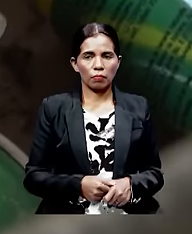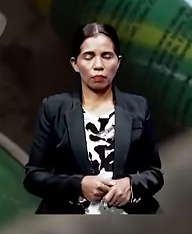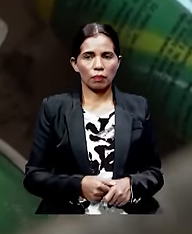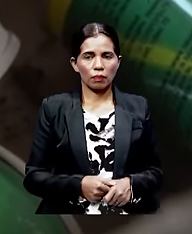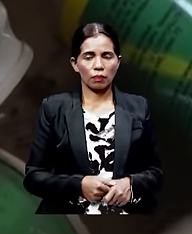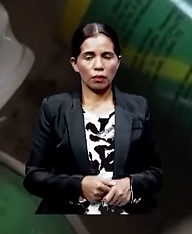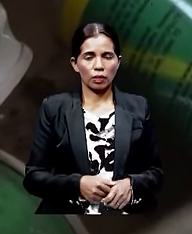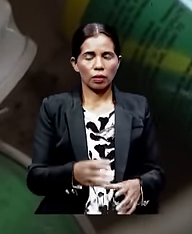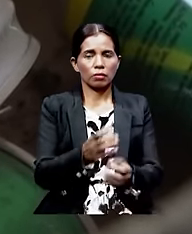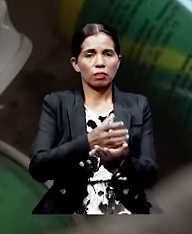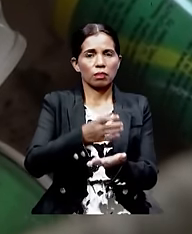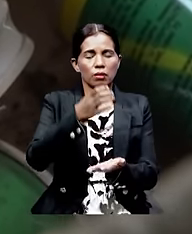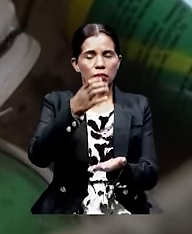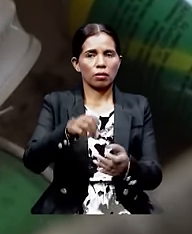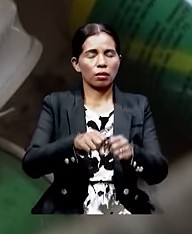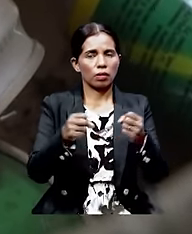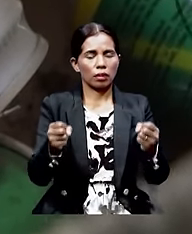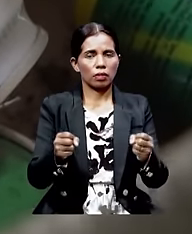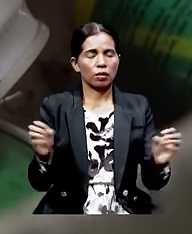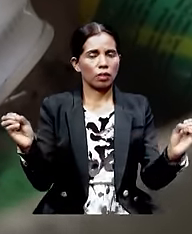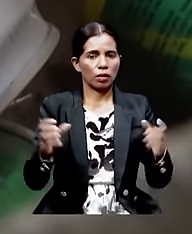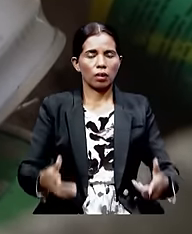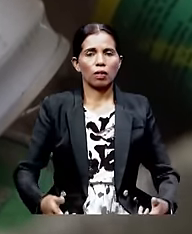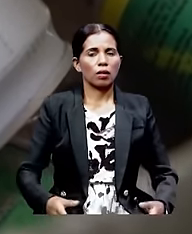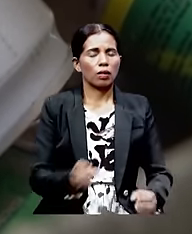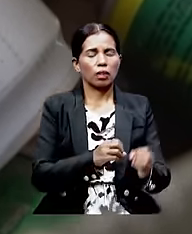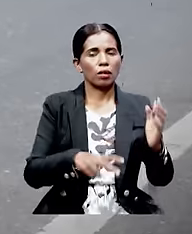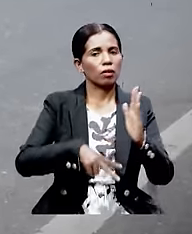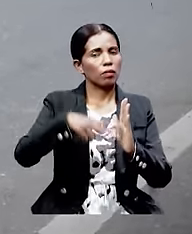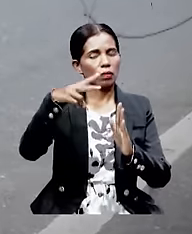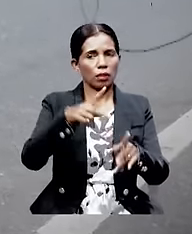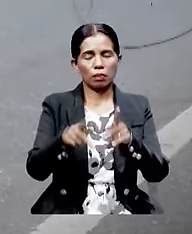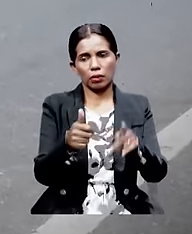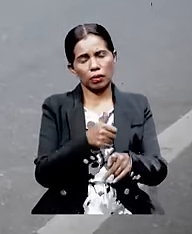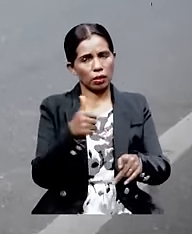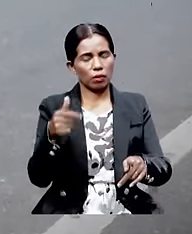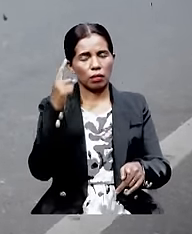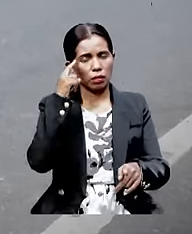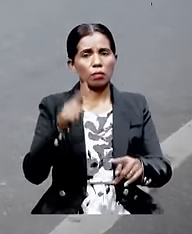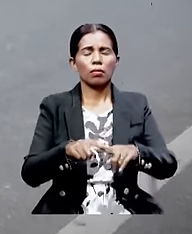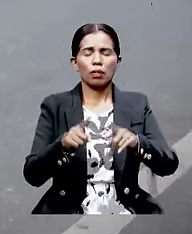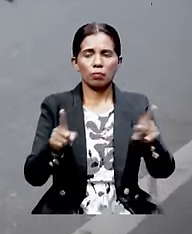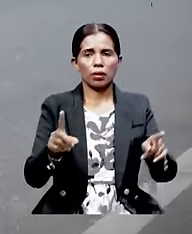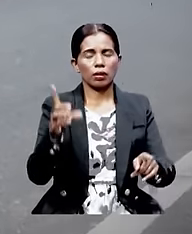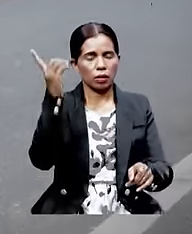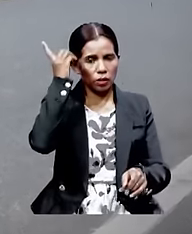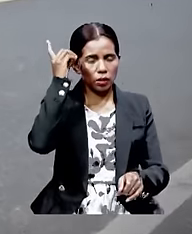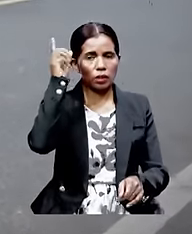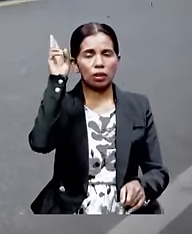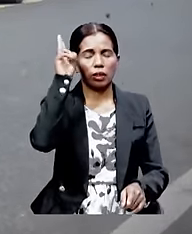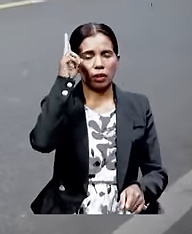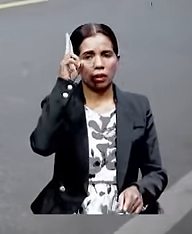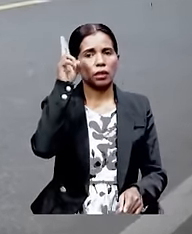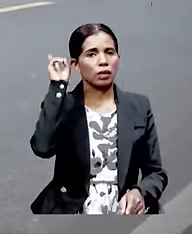Taat no aku mamuk la foling ihe meseluk nyamatan, mai be batiu domingus nehane son valor bot